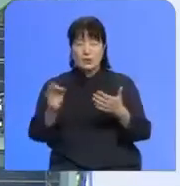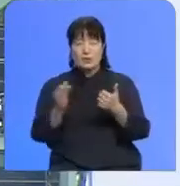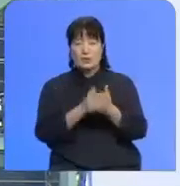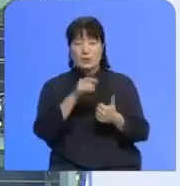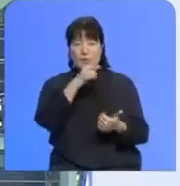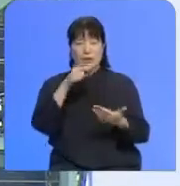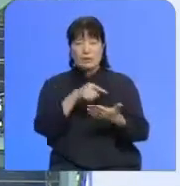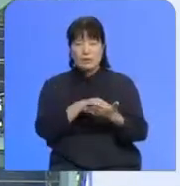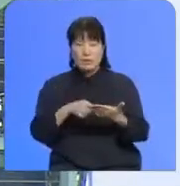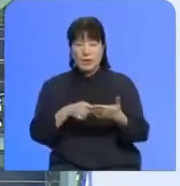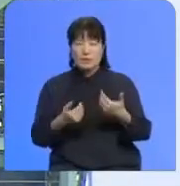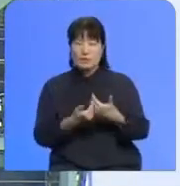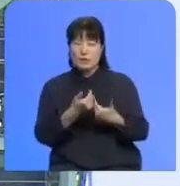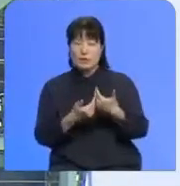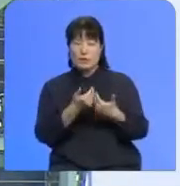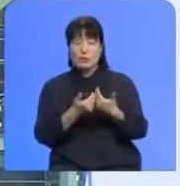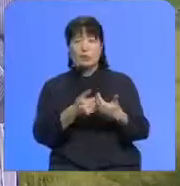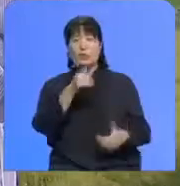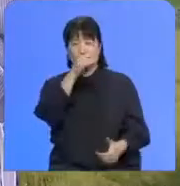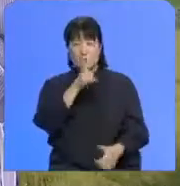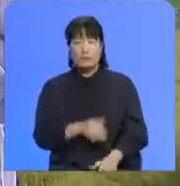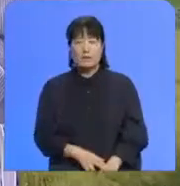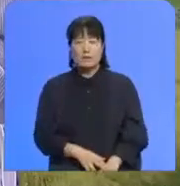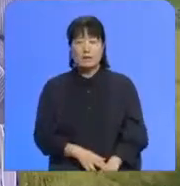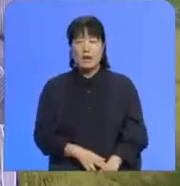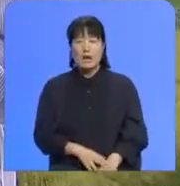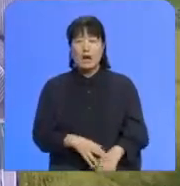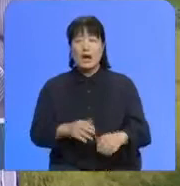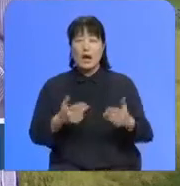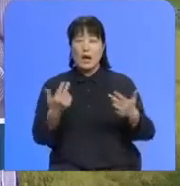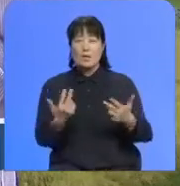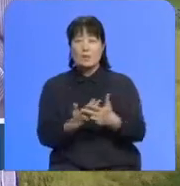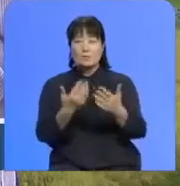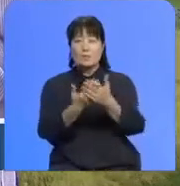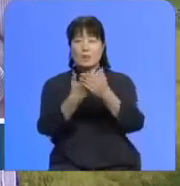부작용도 불가피합니다. 강릉 지역 발전에 보탬이 될 수 있는